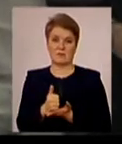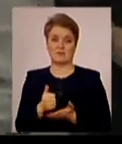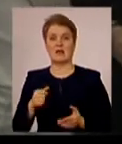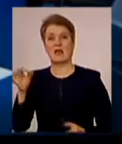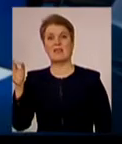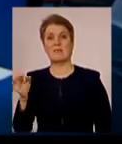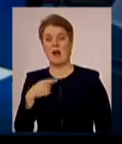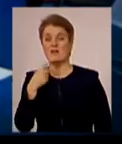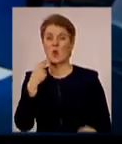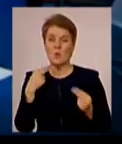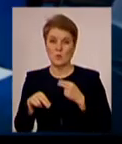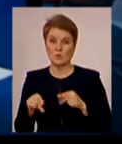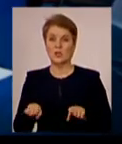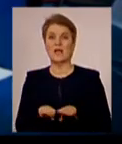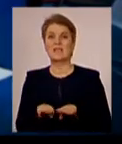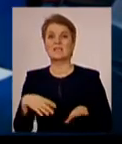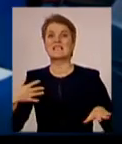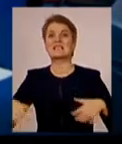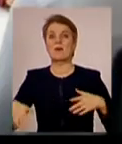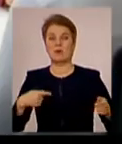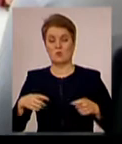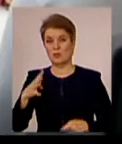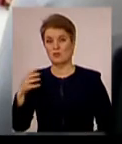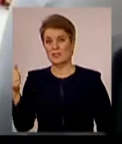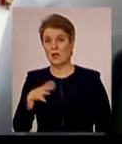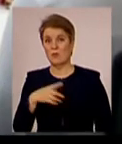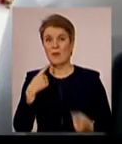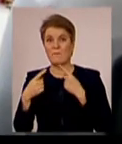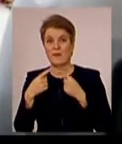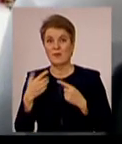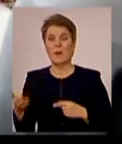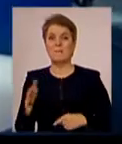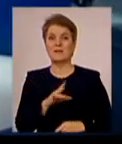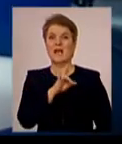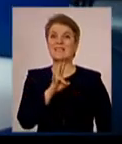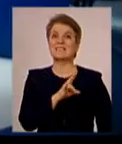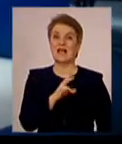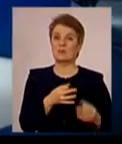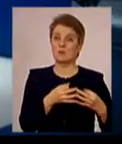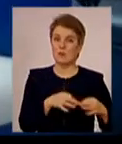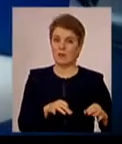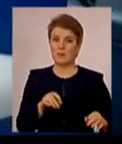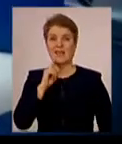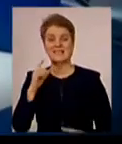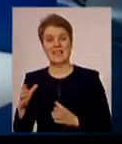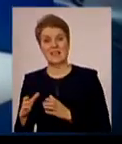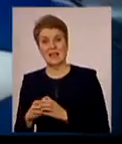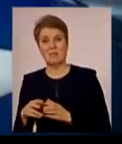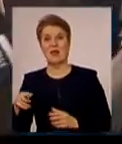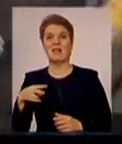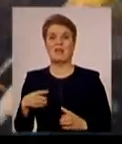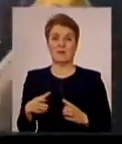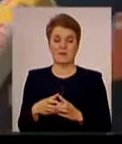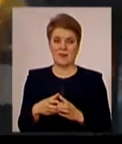уряд. Майже 4 тижні тривали переговори між християнськими демократами, зеленими та лібералами з Вільної демократичної партії.